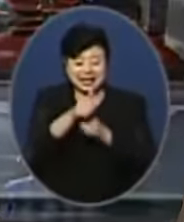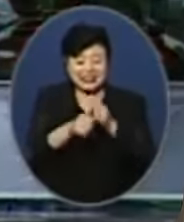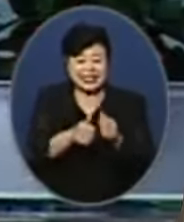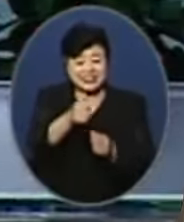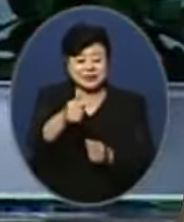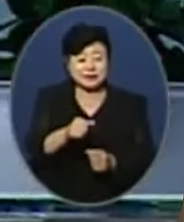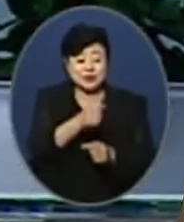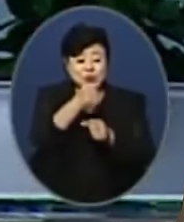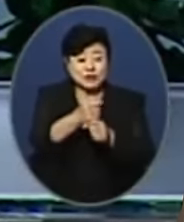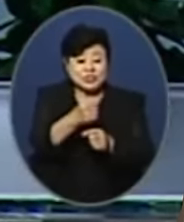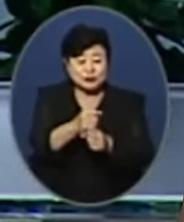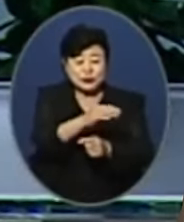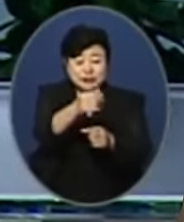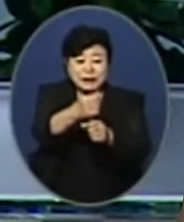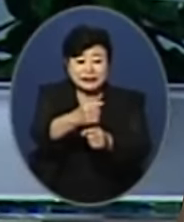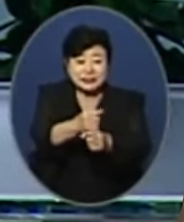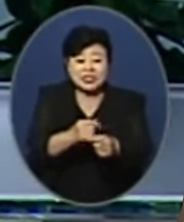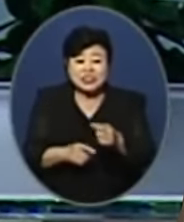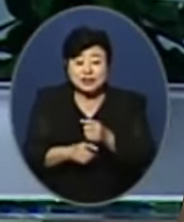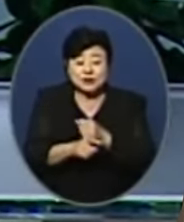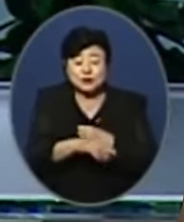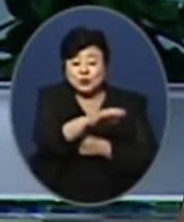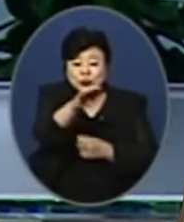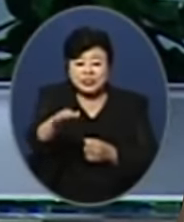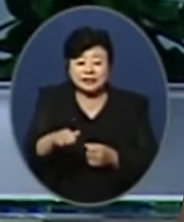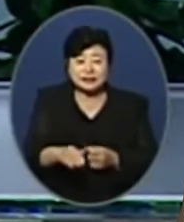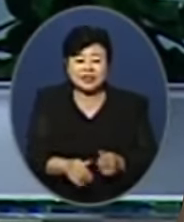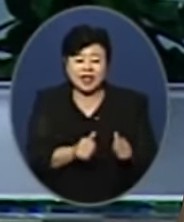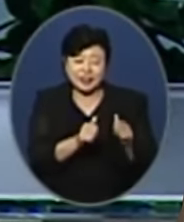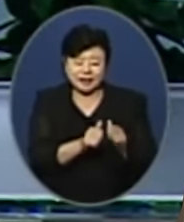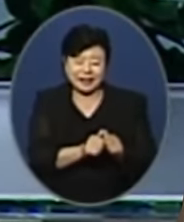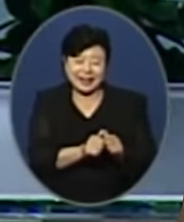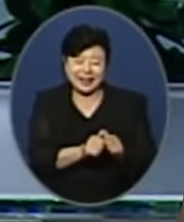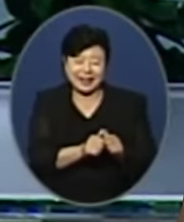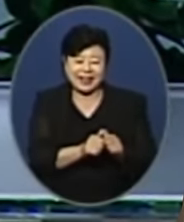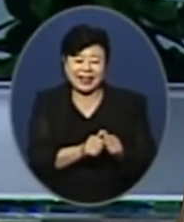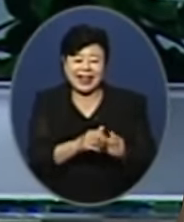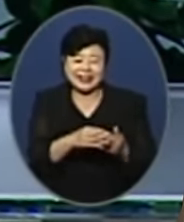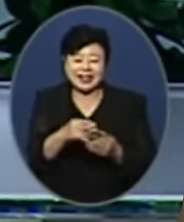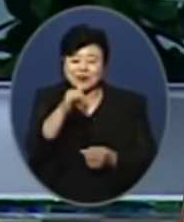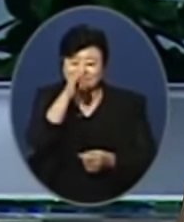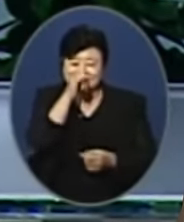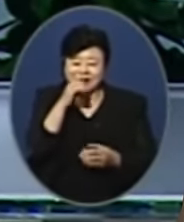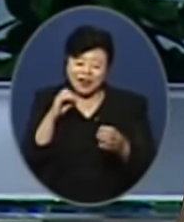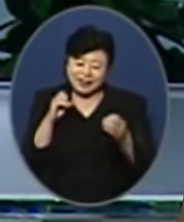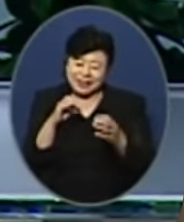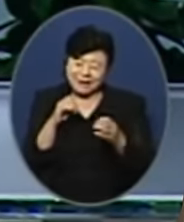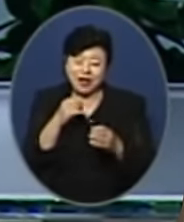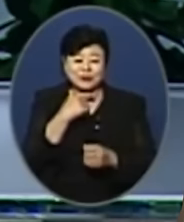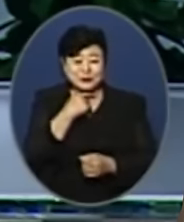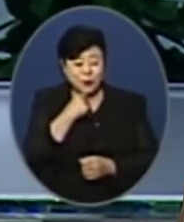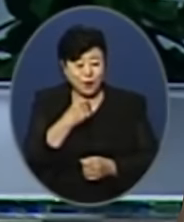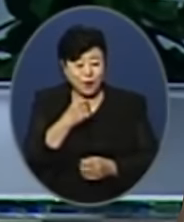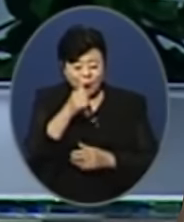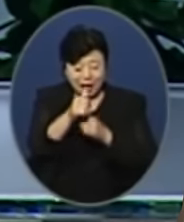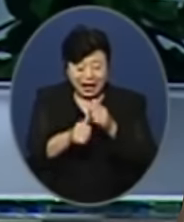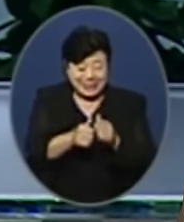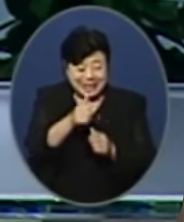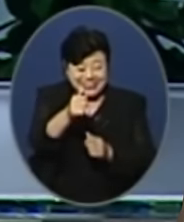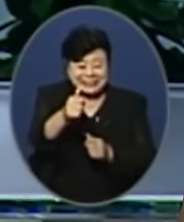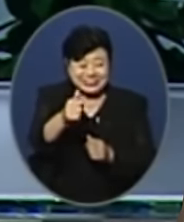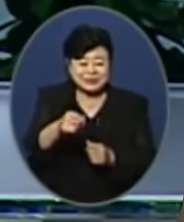하나님이 우리 지은 것은 우리를 곁에 데리고 있어서 대화를 같이 하고